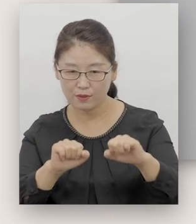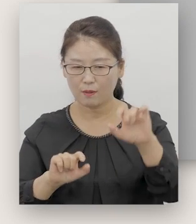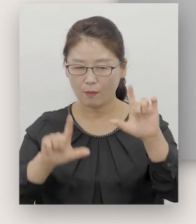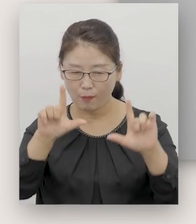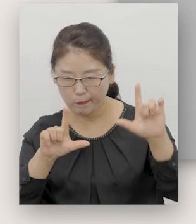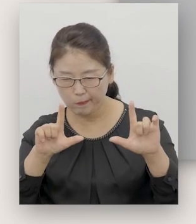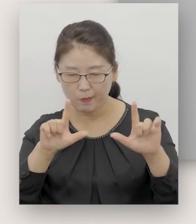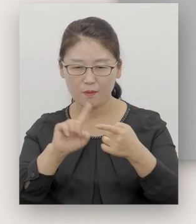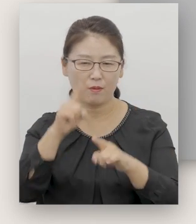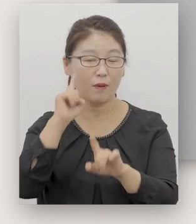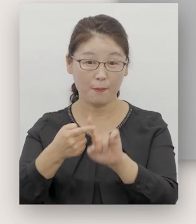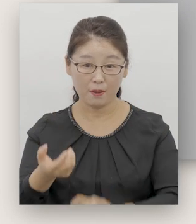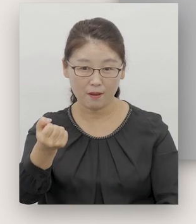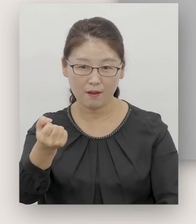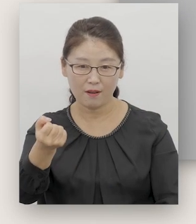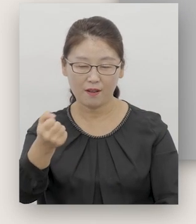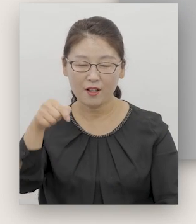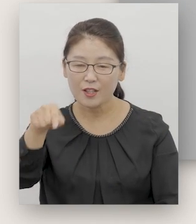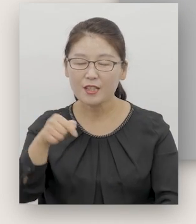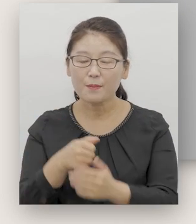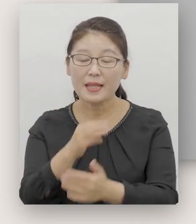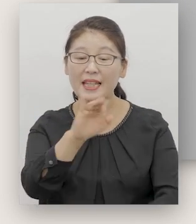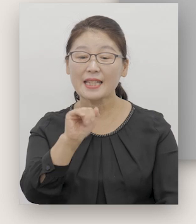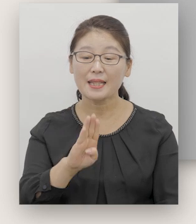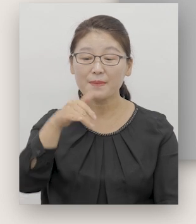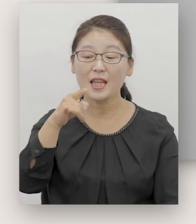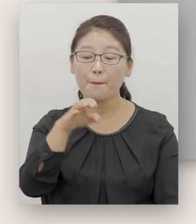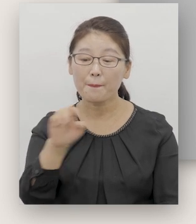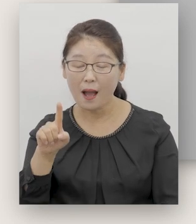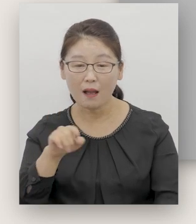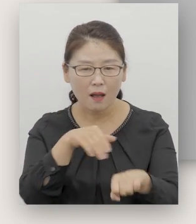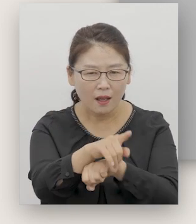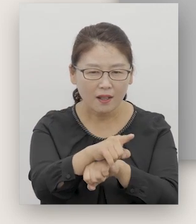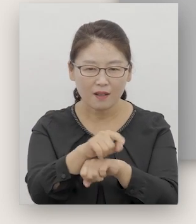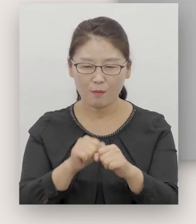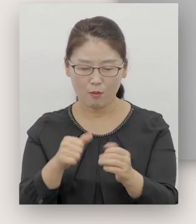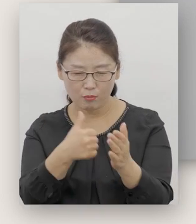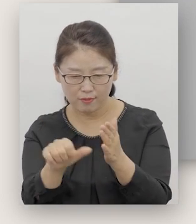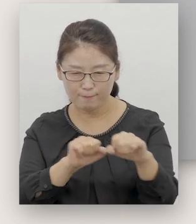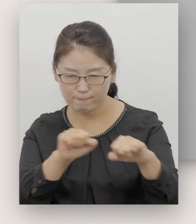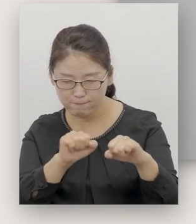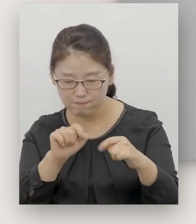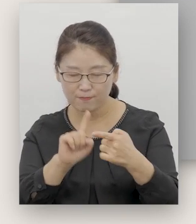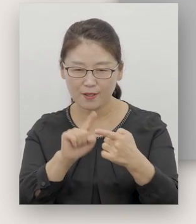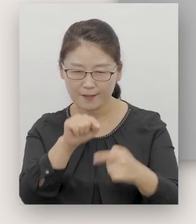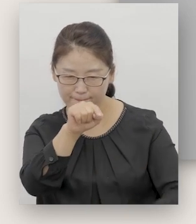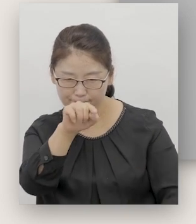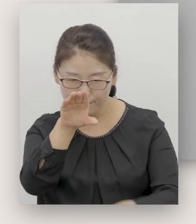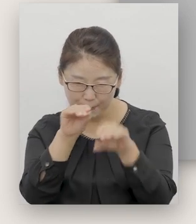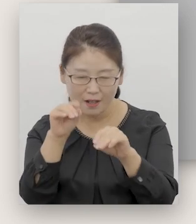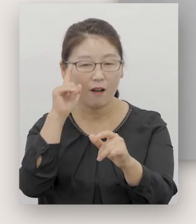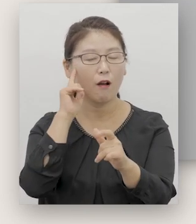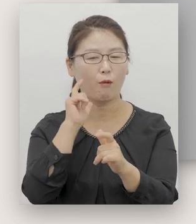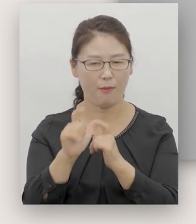찰나, 그 정지 이미지를 나타낼 수 있을까 고민했었던 작업이라고 할 수 있습니다. 이렇게 움직임에